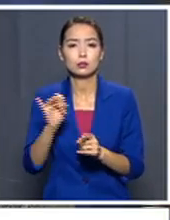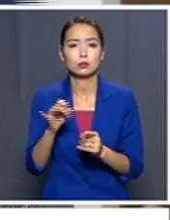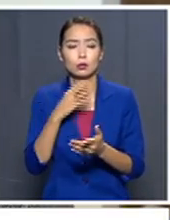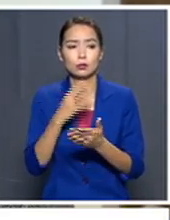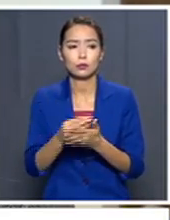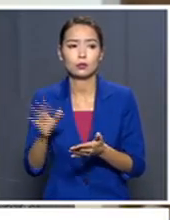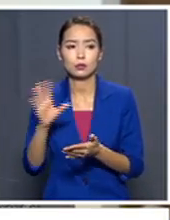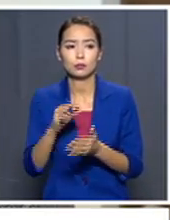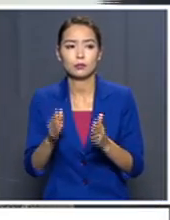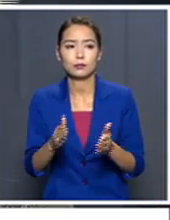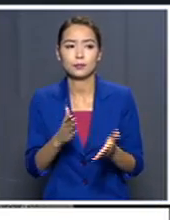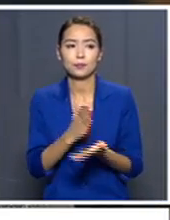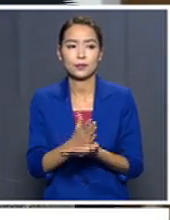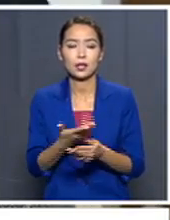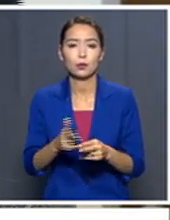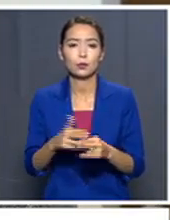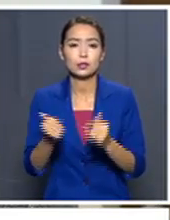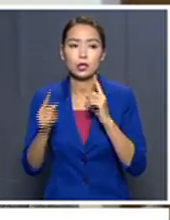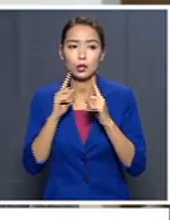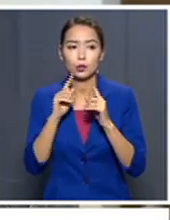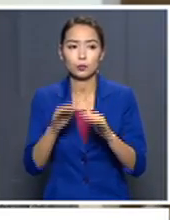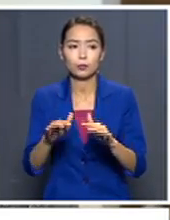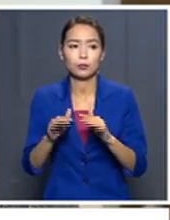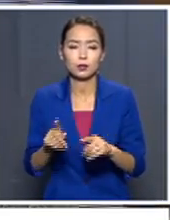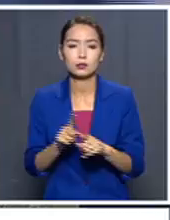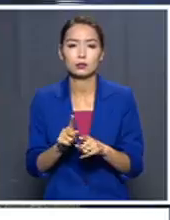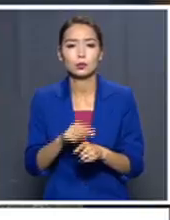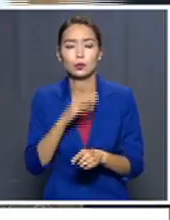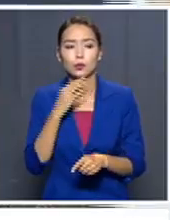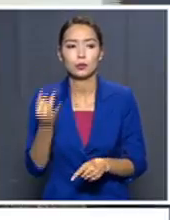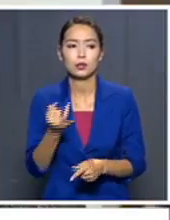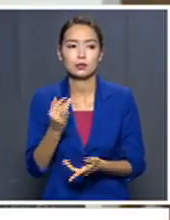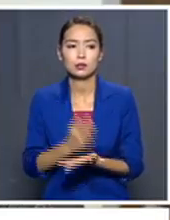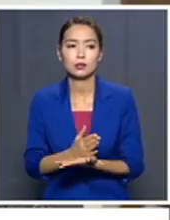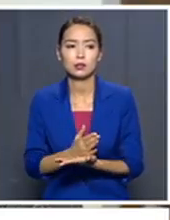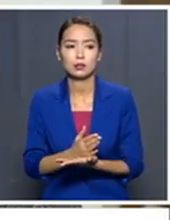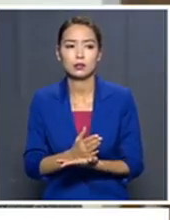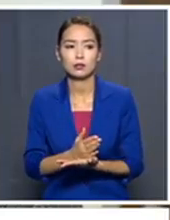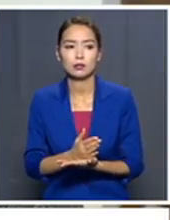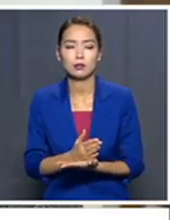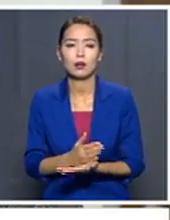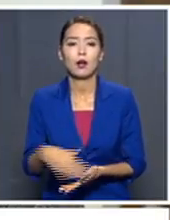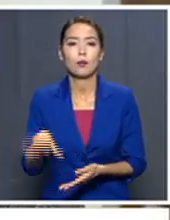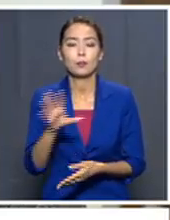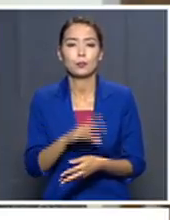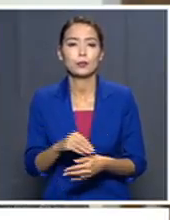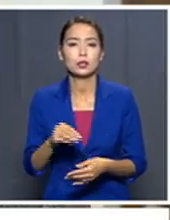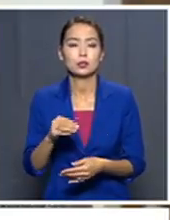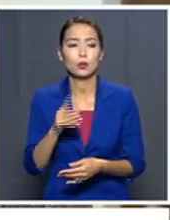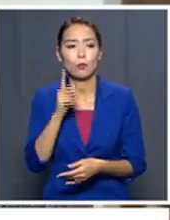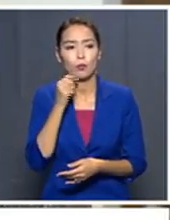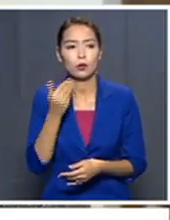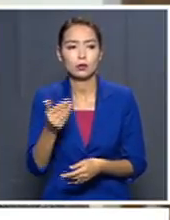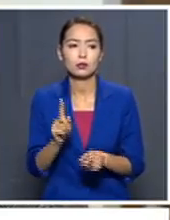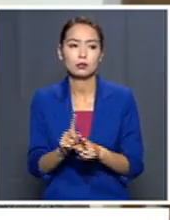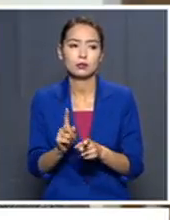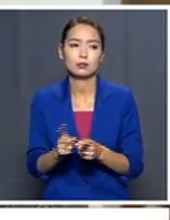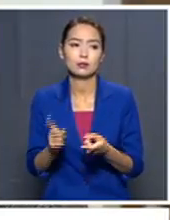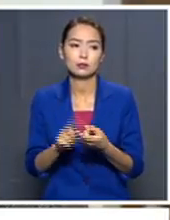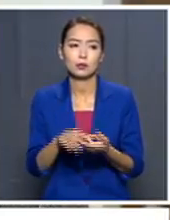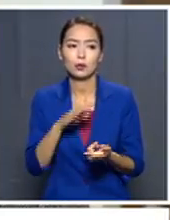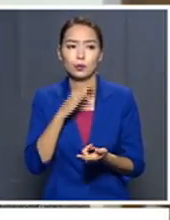Кеңес үкіметінің мезгілінде бізді айтқызбат етектен тартты. Ұлтшылдыққа